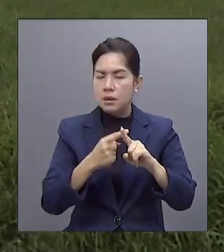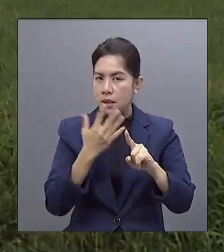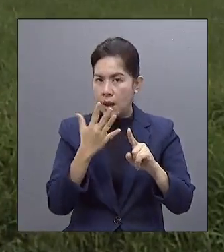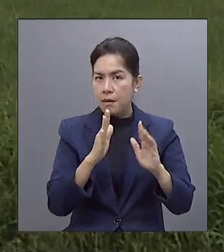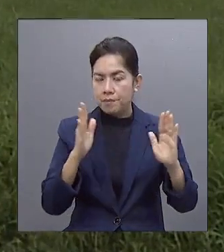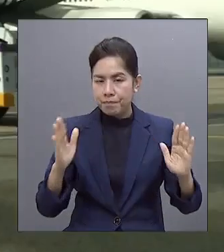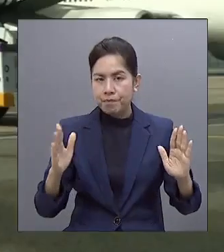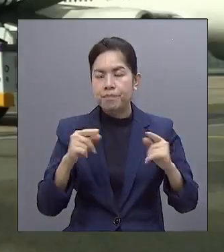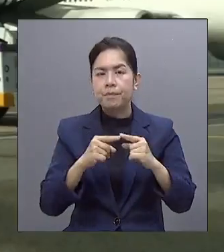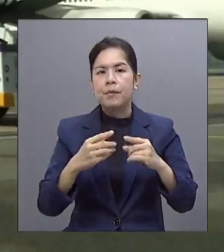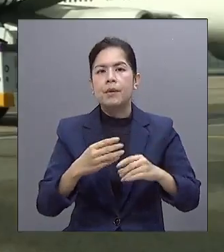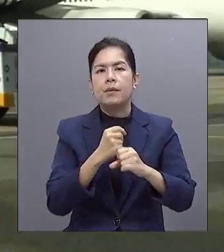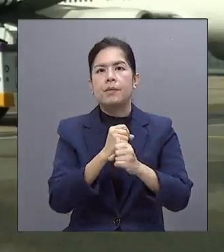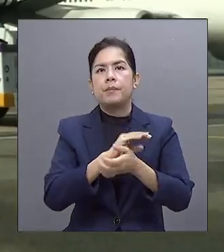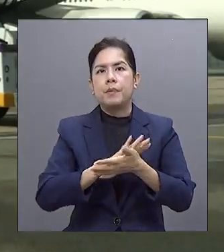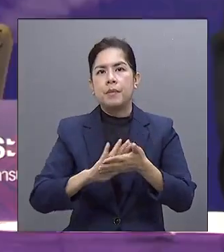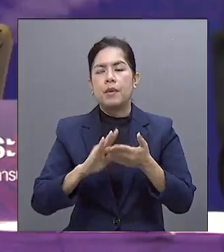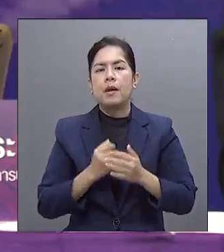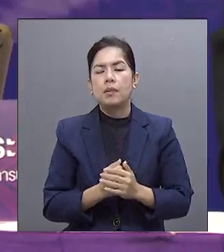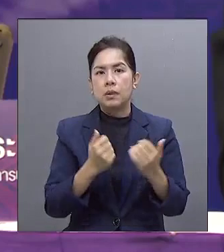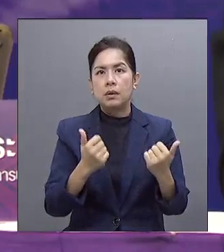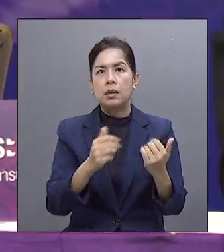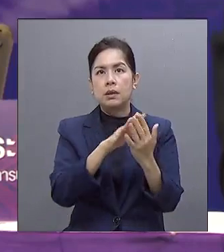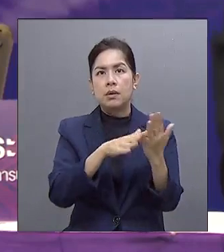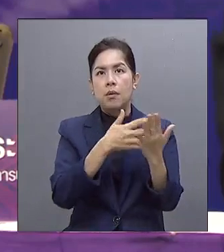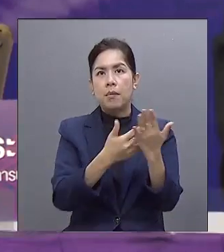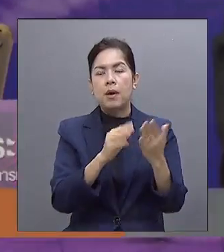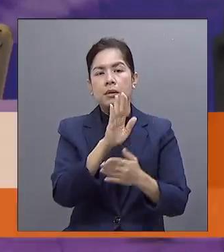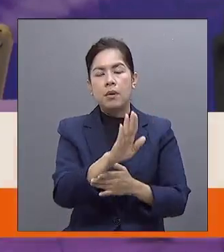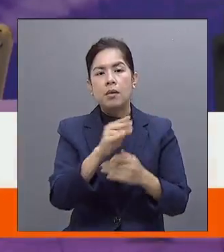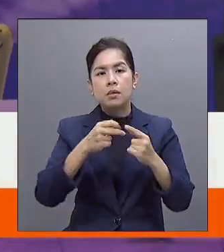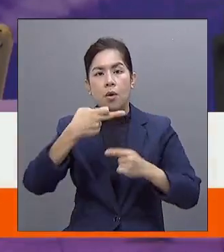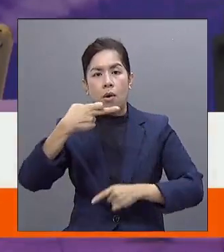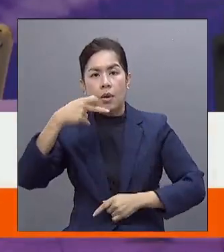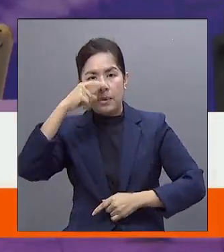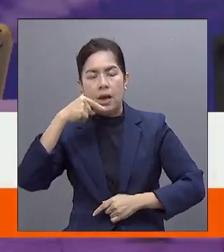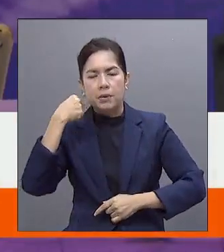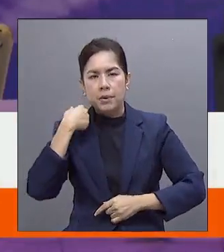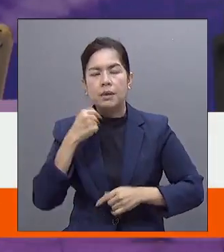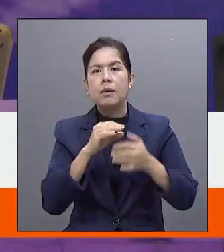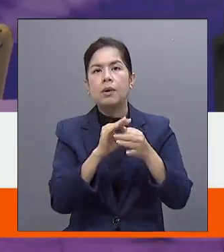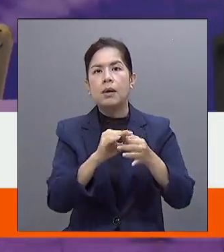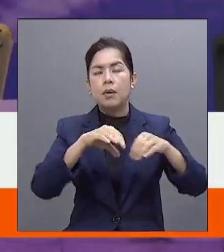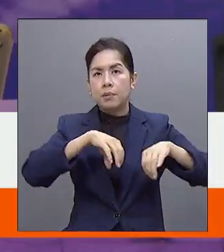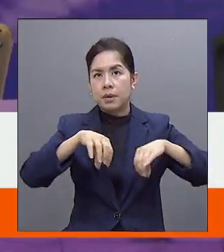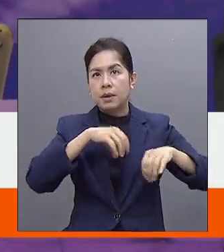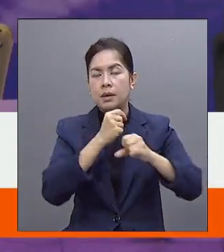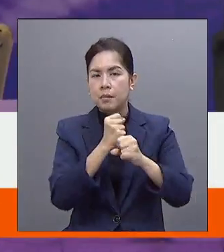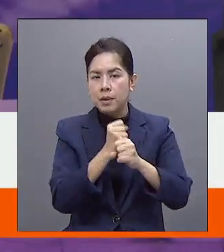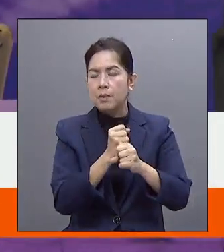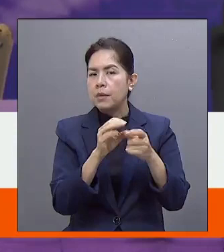ค่ะโดยในขั้นแรกในแผนเนี่ยก็บอกว่าดำเนินการในเรื่องของเชิงพาณิชย์ในเรื่องของทาง